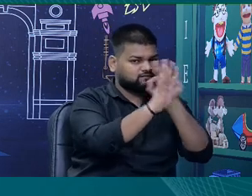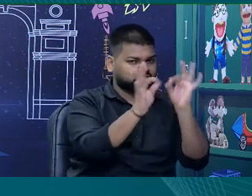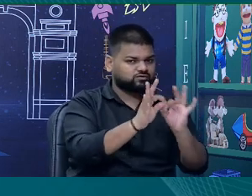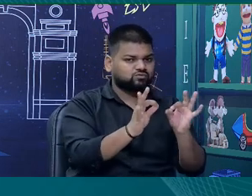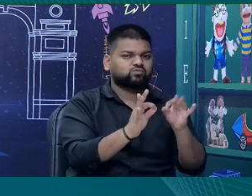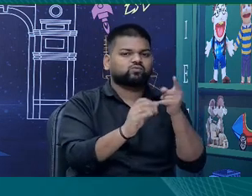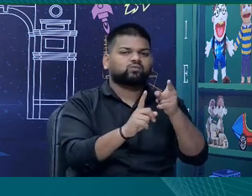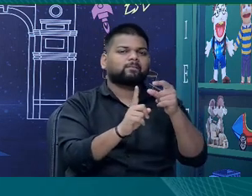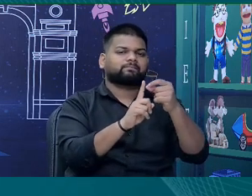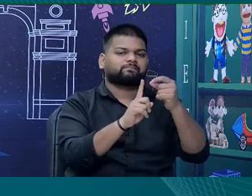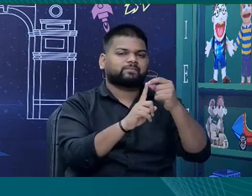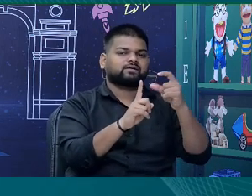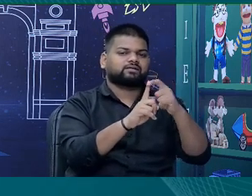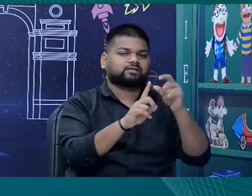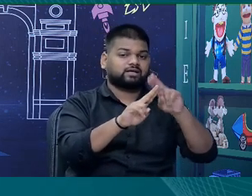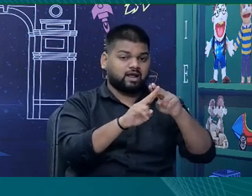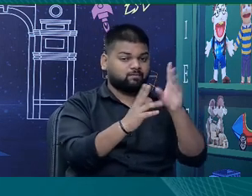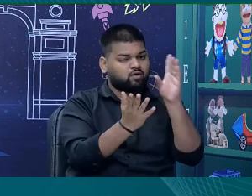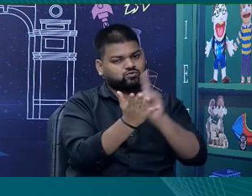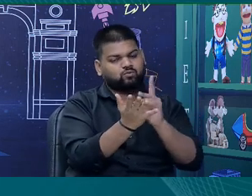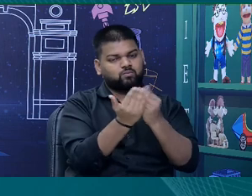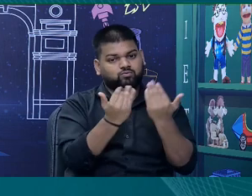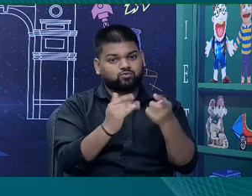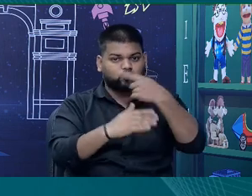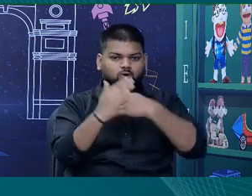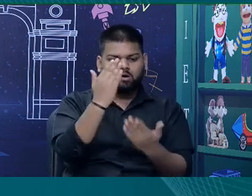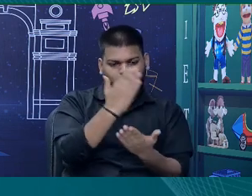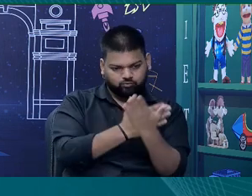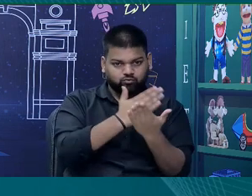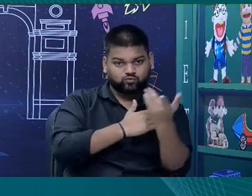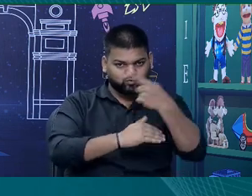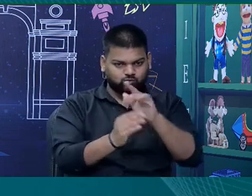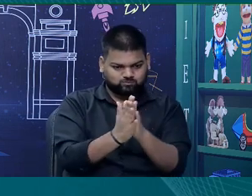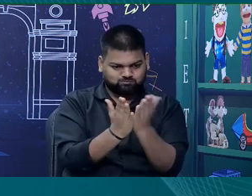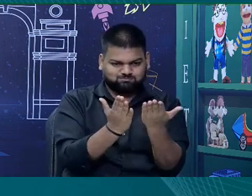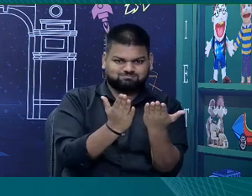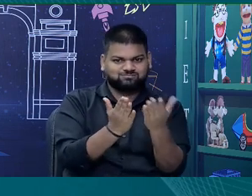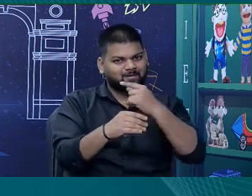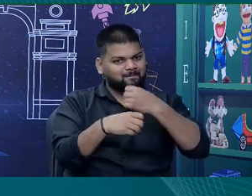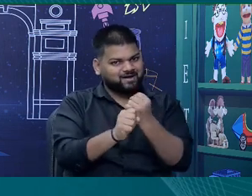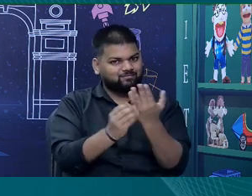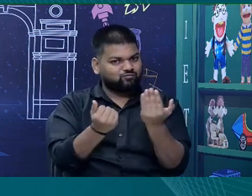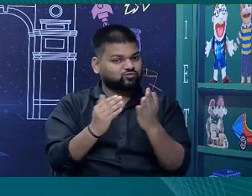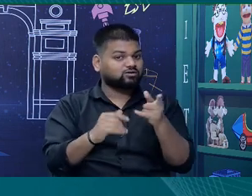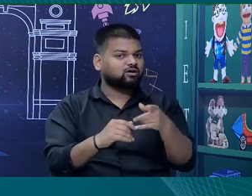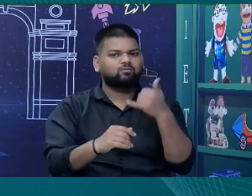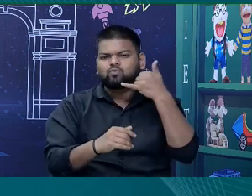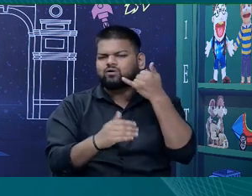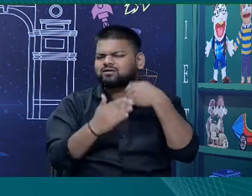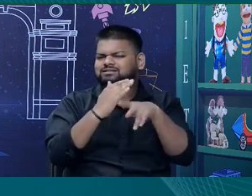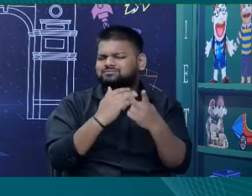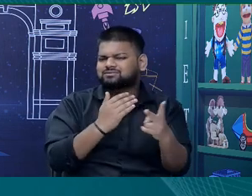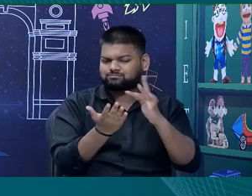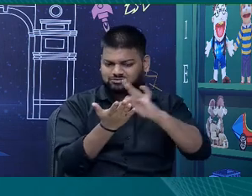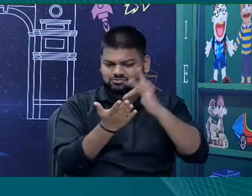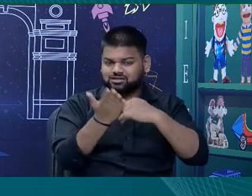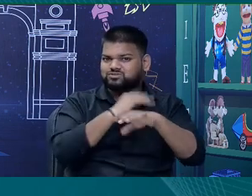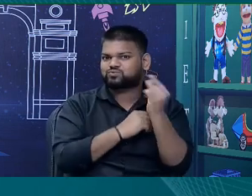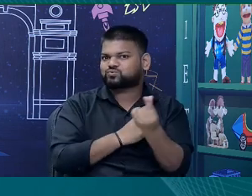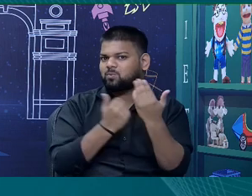कॉपी डाउनलोड कर सकते हैं जो पीएफ वर्जन होता है जिसका प्रिंट आउट लेकर आप बुक फॉर्म में अपने पास रख सकते हैं या मोबाइल फोन लैपटॉप और टैबलेट पर उसे पढ़ सकते हैं